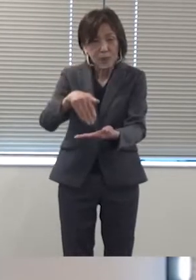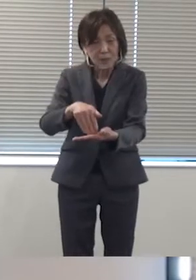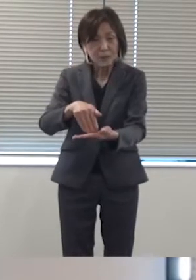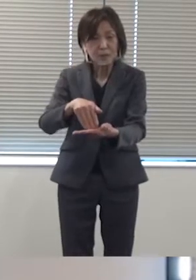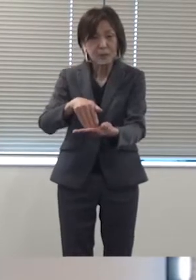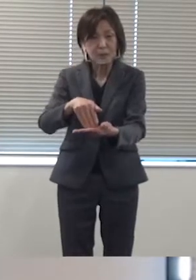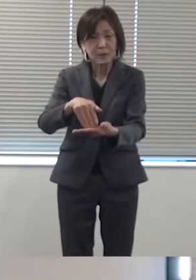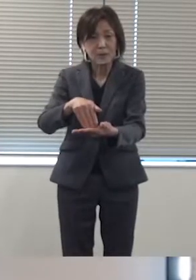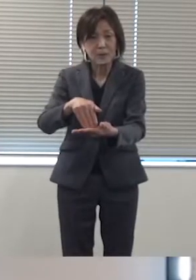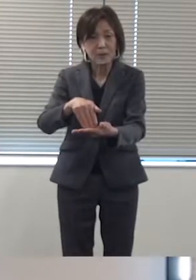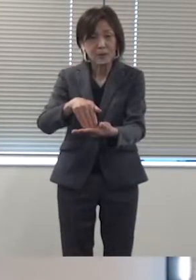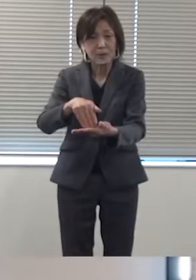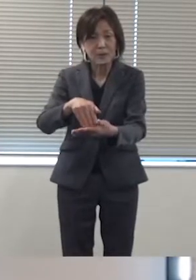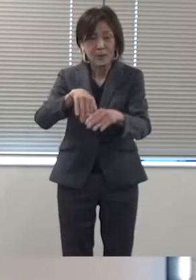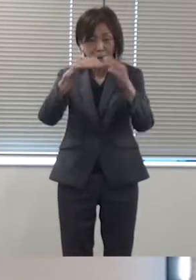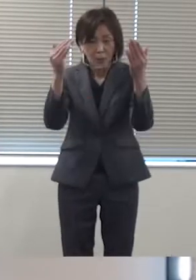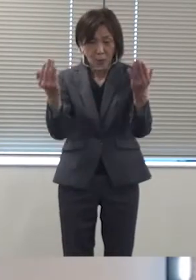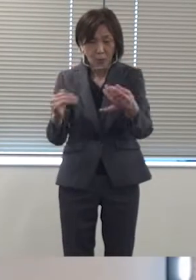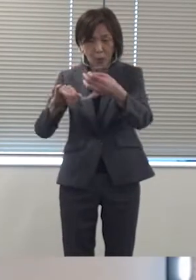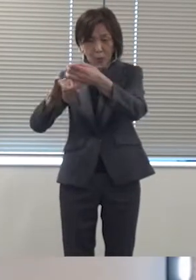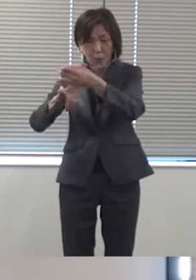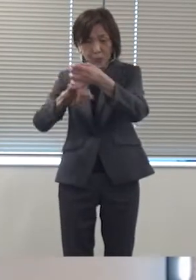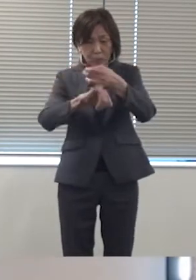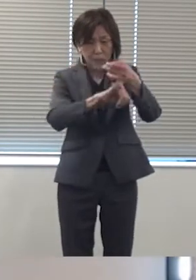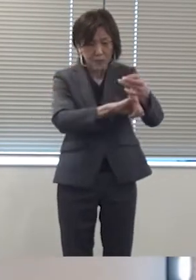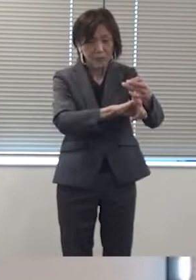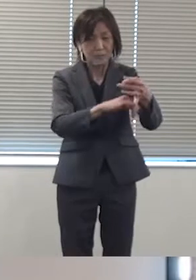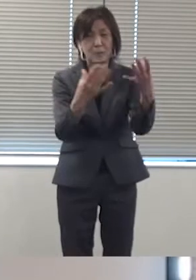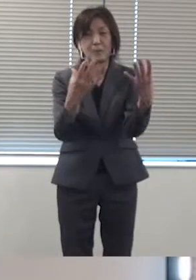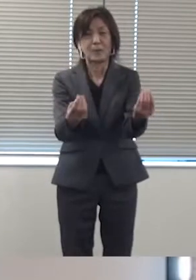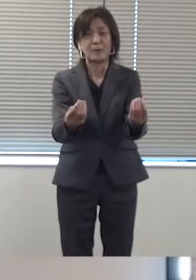この予約は埋まっている状況でございます。